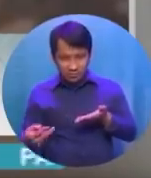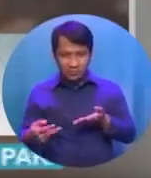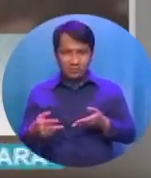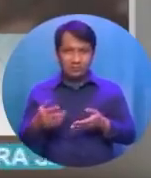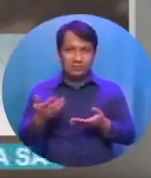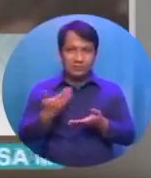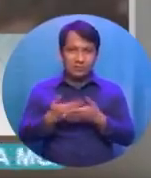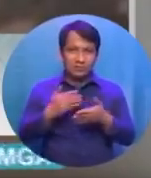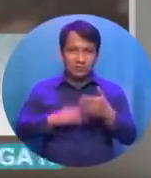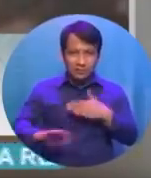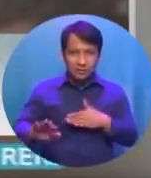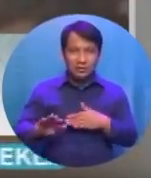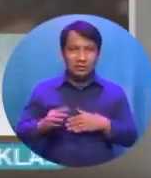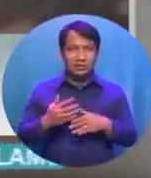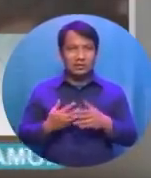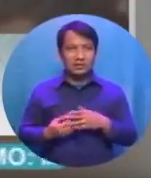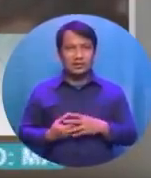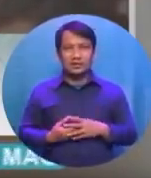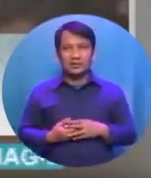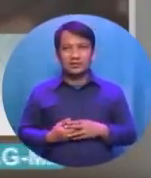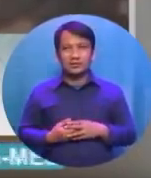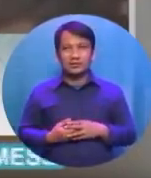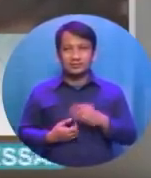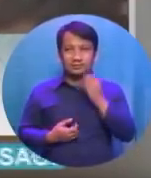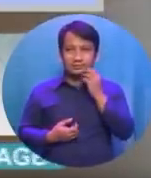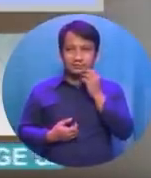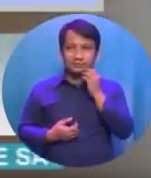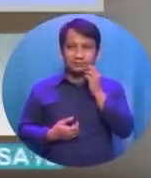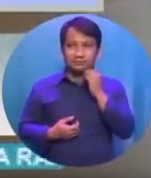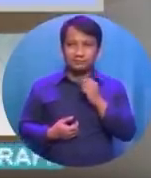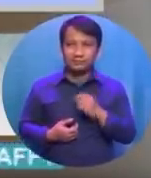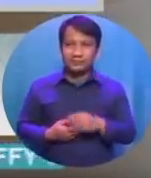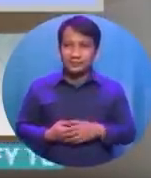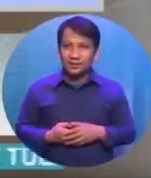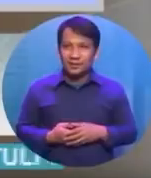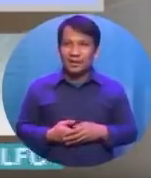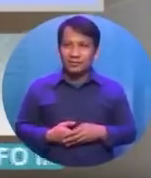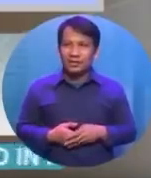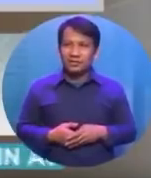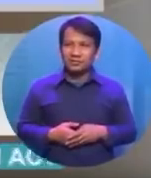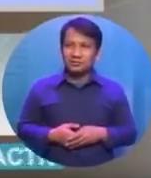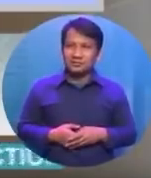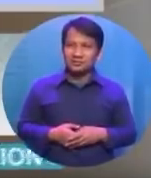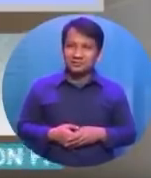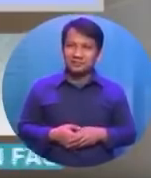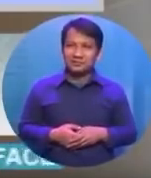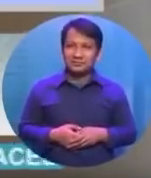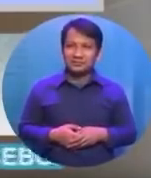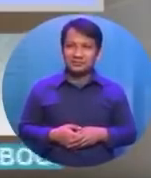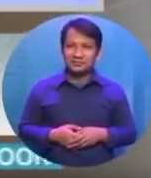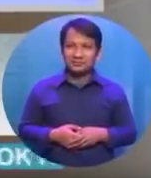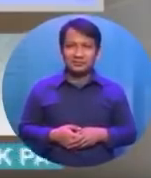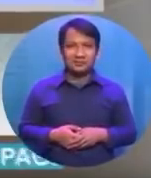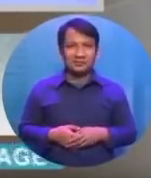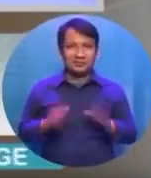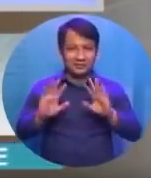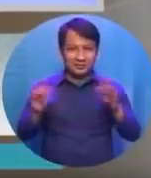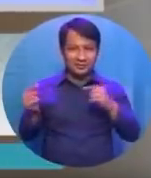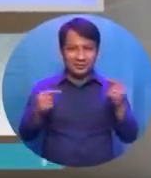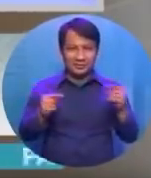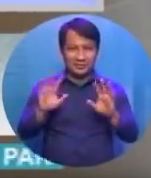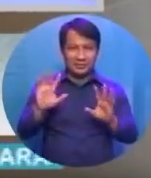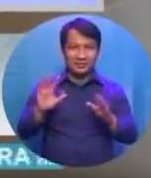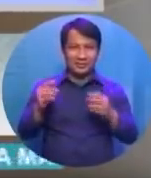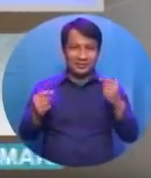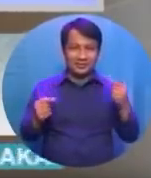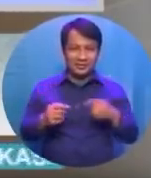mahulaglagan. Okay. Ito, ito, ano, Rene. Okay, ayoko na muna kayo nag-aaway kayo. Stop